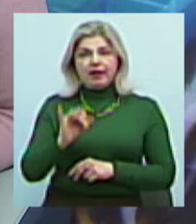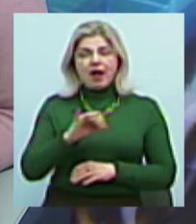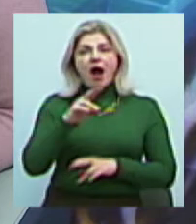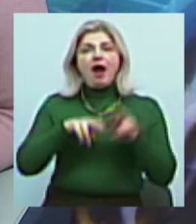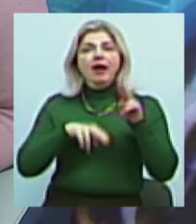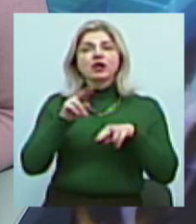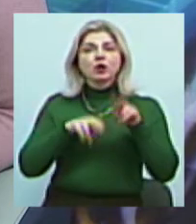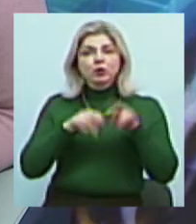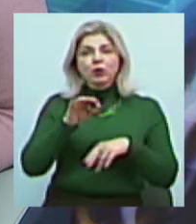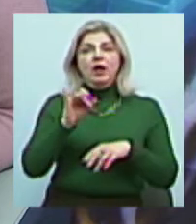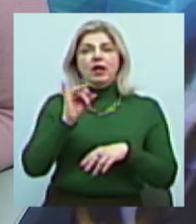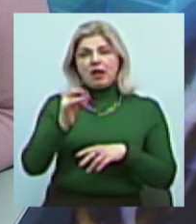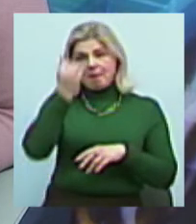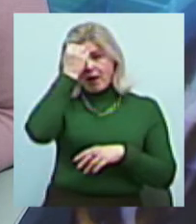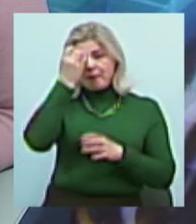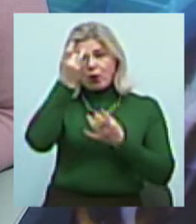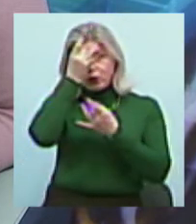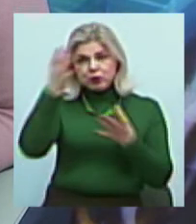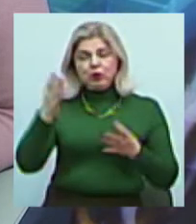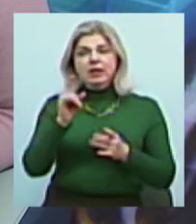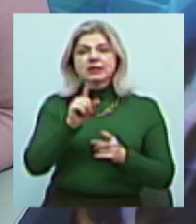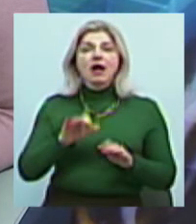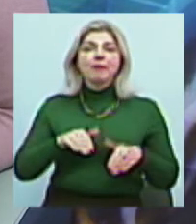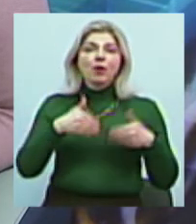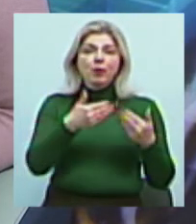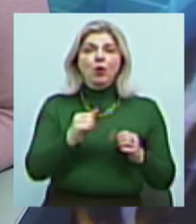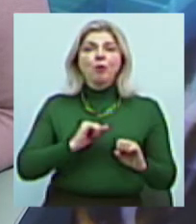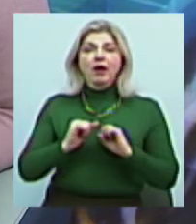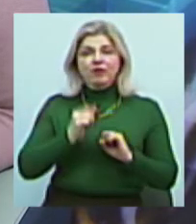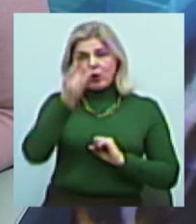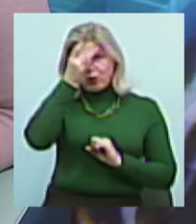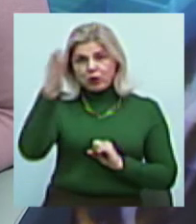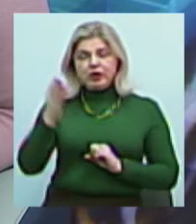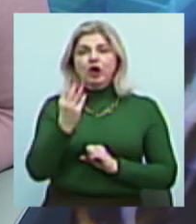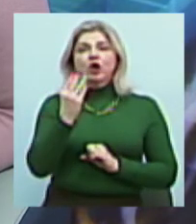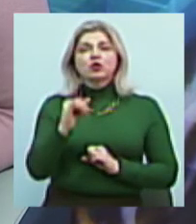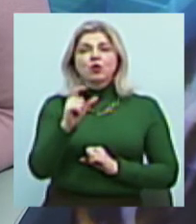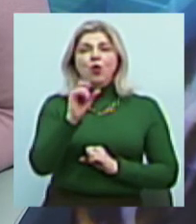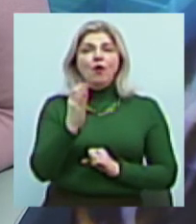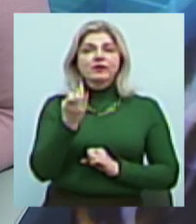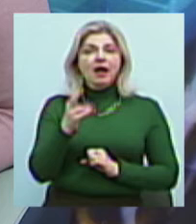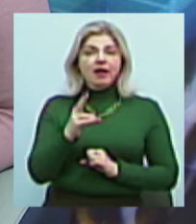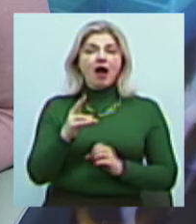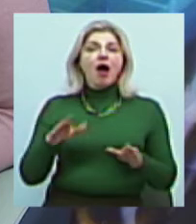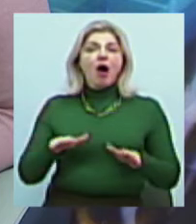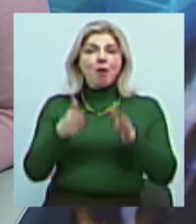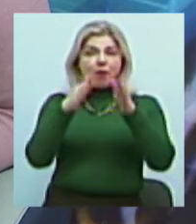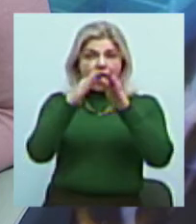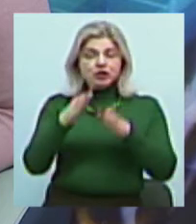архітектури, пам'яток культури за пропозицією управління культури. Це, зокрема, і Шуховська вежа, да, і ДОФ